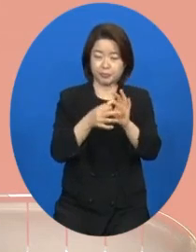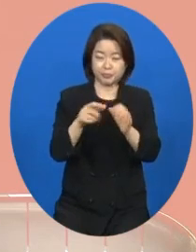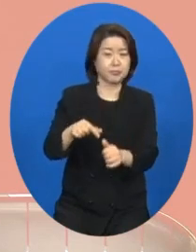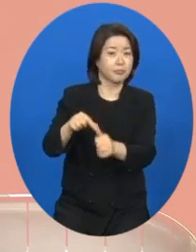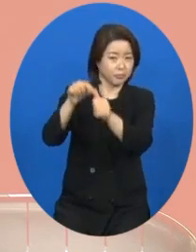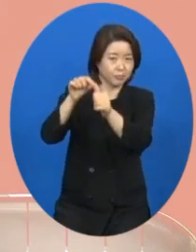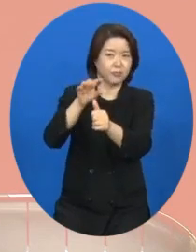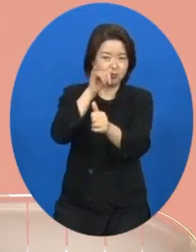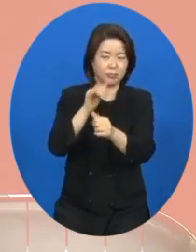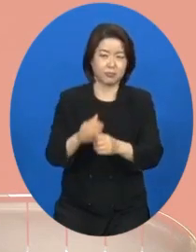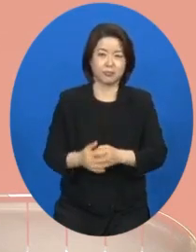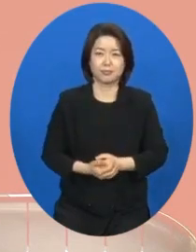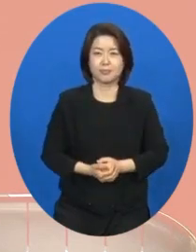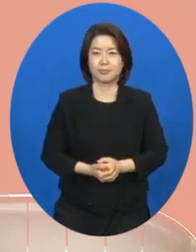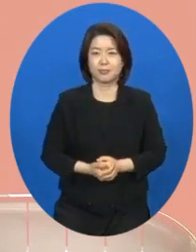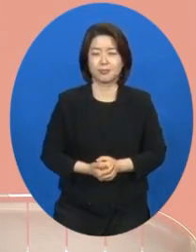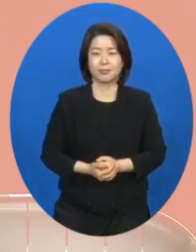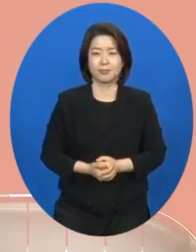구원이에요.